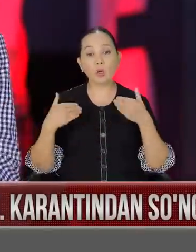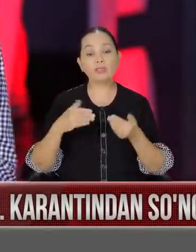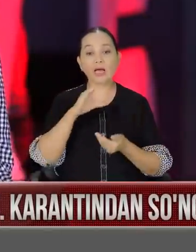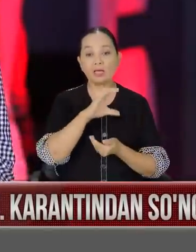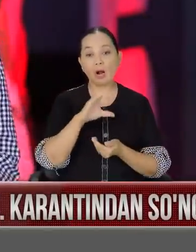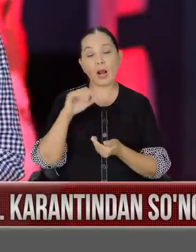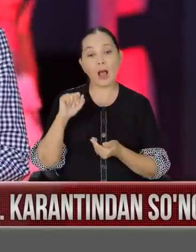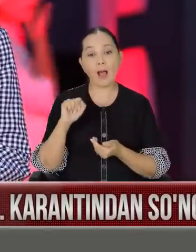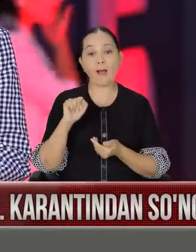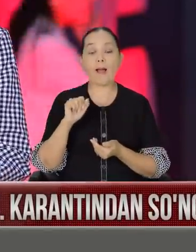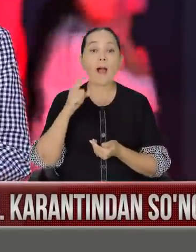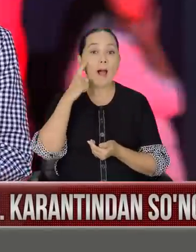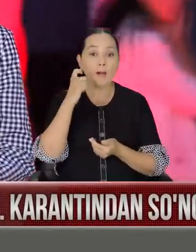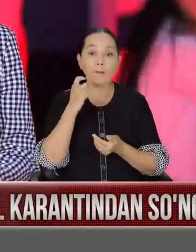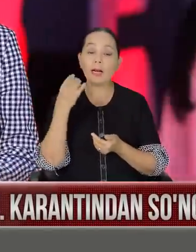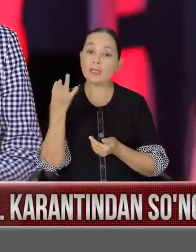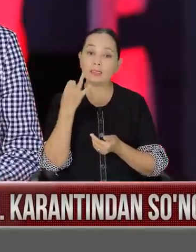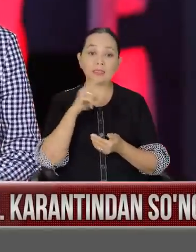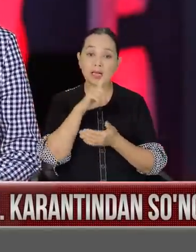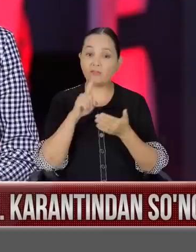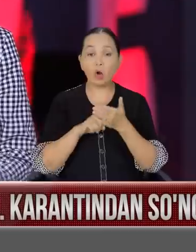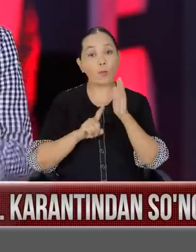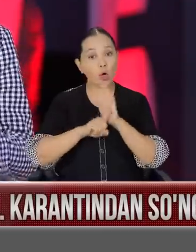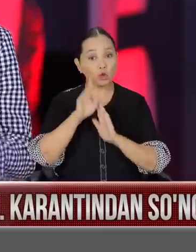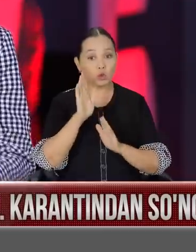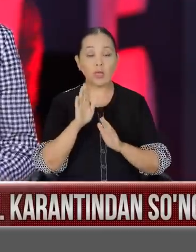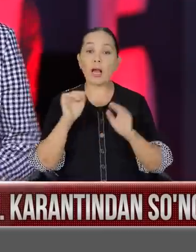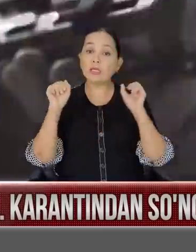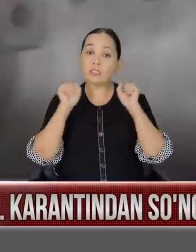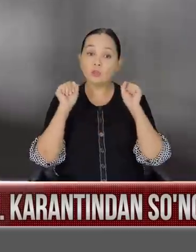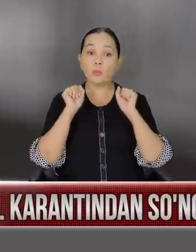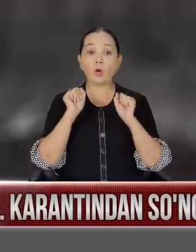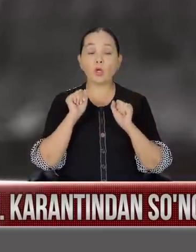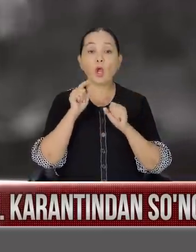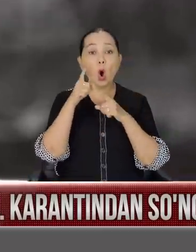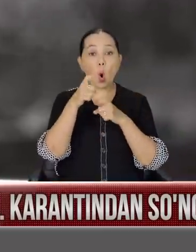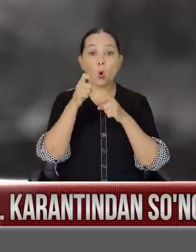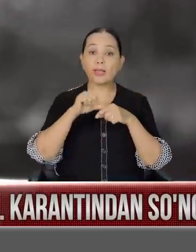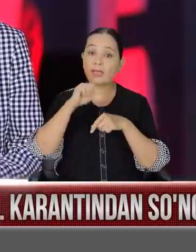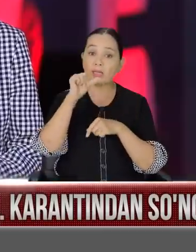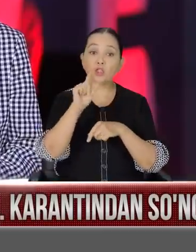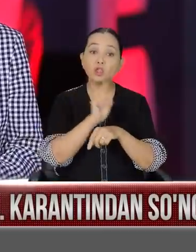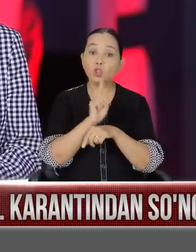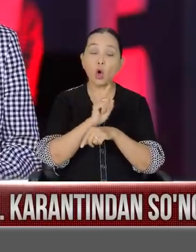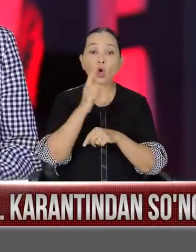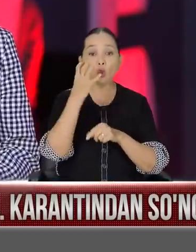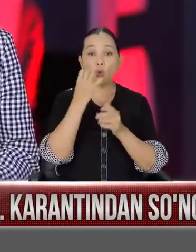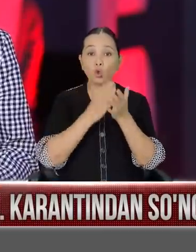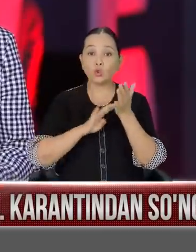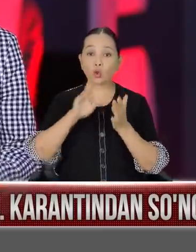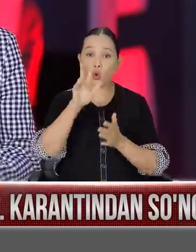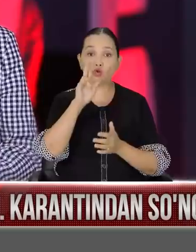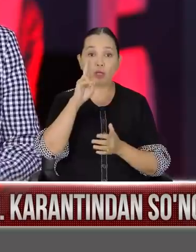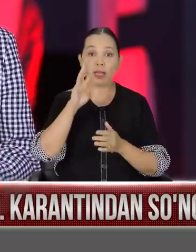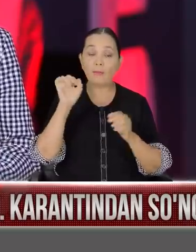Assalomu alaykum Sarvar Amirxon. Xabarimizni qiziq savol bilan boshlasak. Sportda o'qdan tashqari yana nima soatiga 493